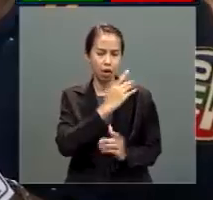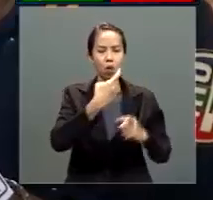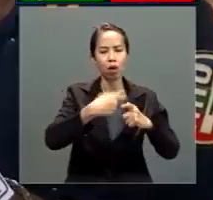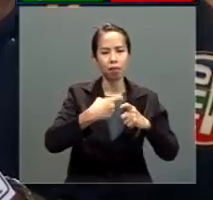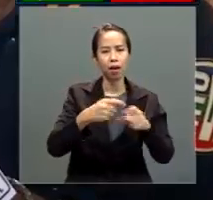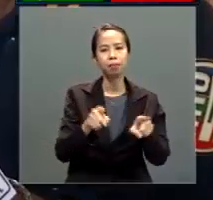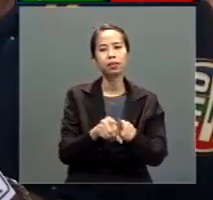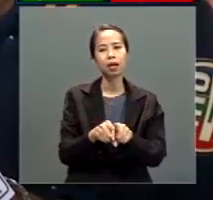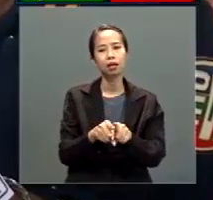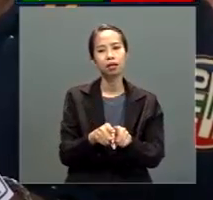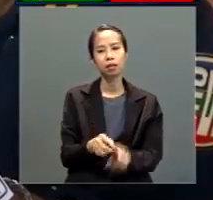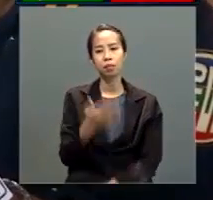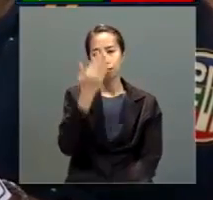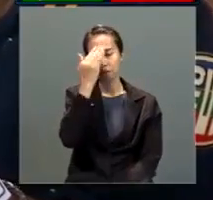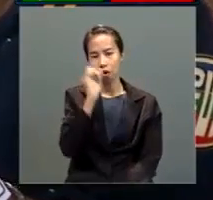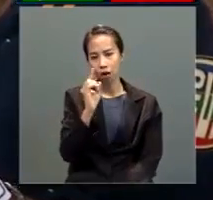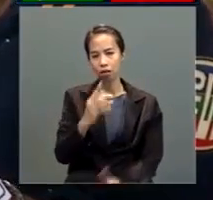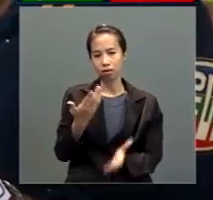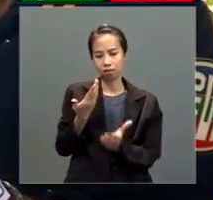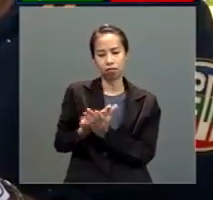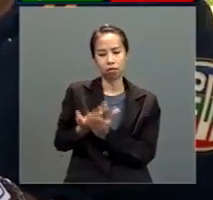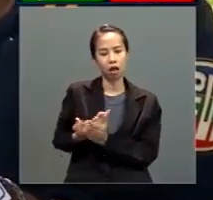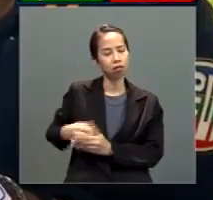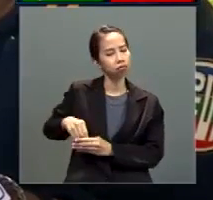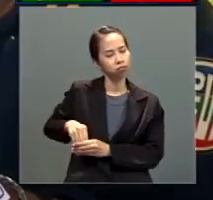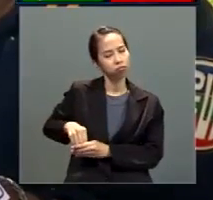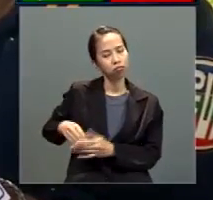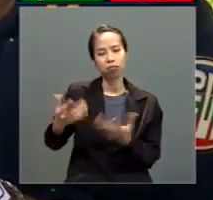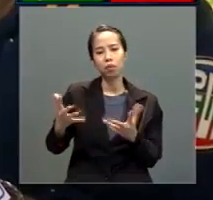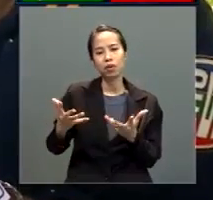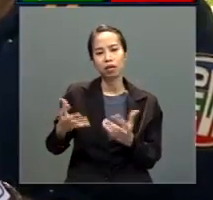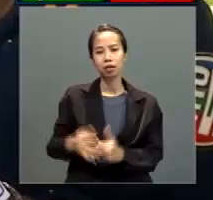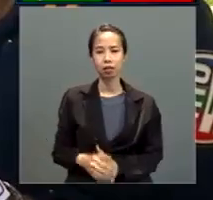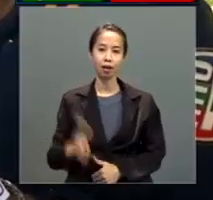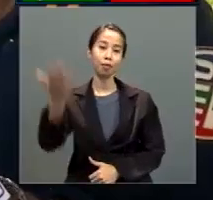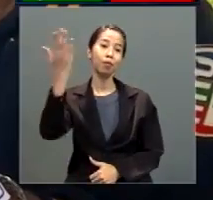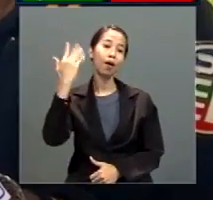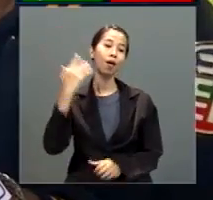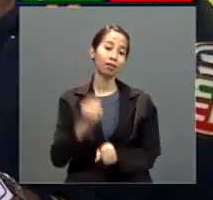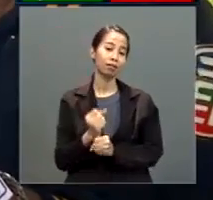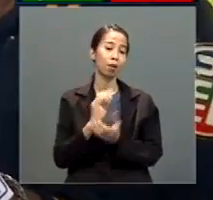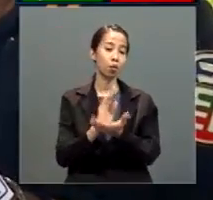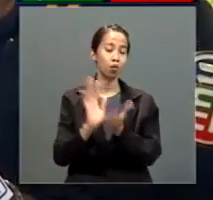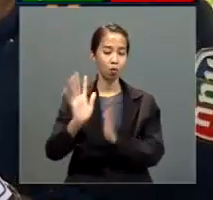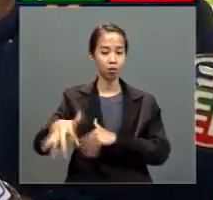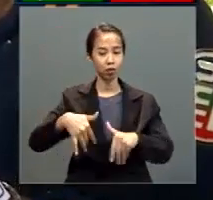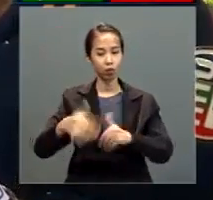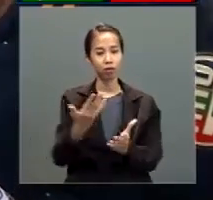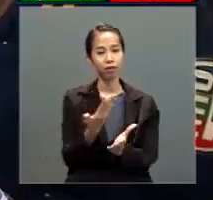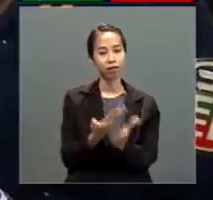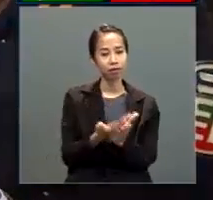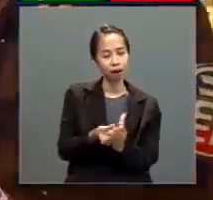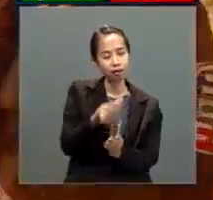จากไม่มีปัจจัยการสนับสนุนถึงท่านจากเดิมทีญาติโยมเคยมาทำบุญ